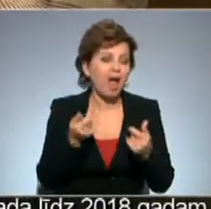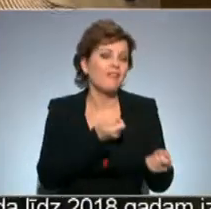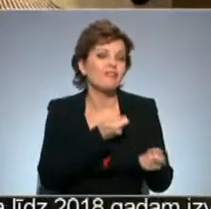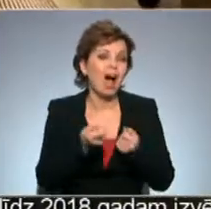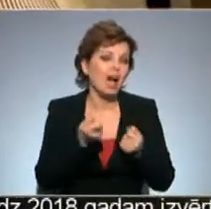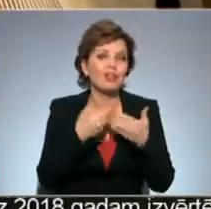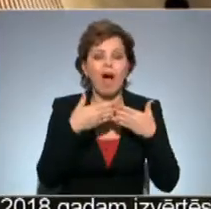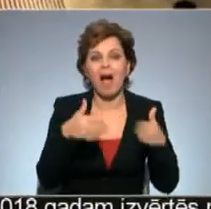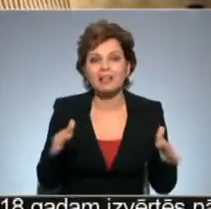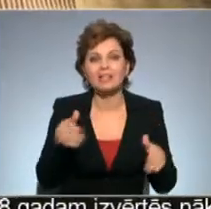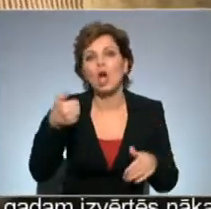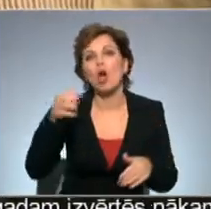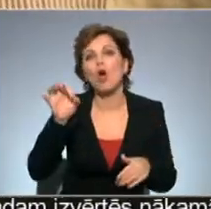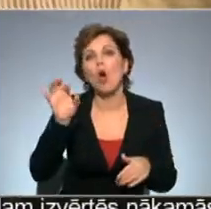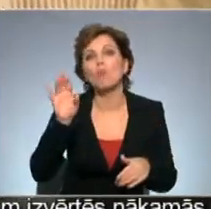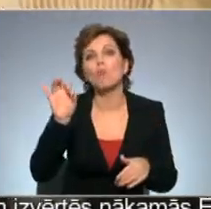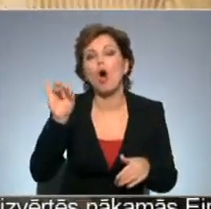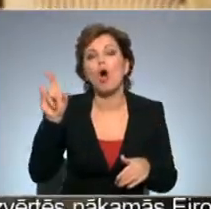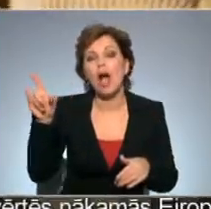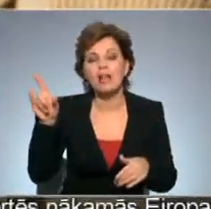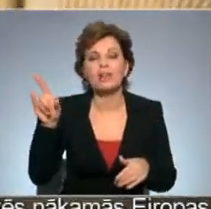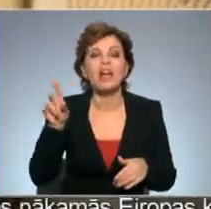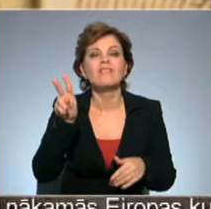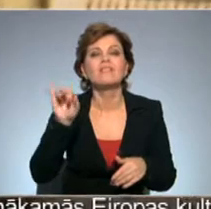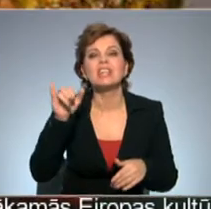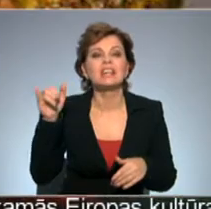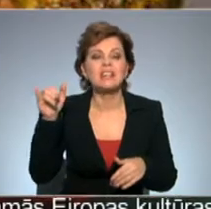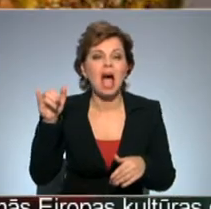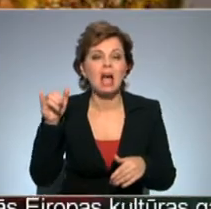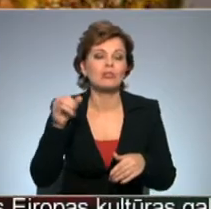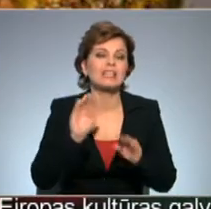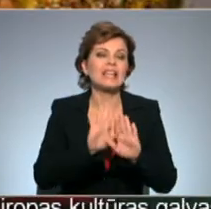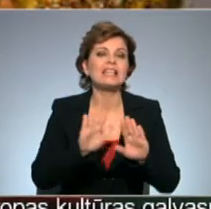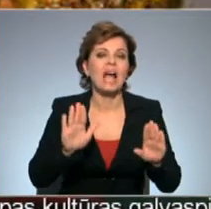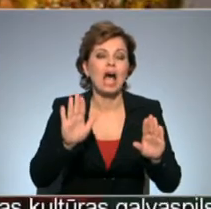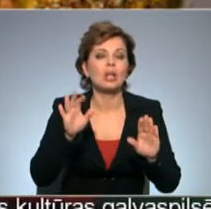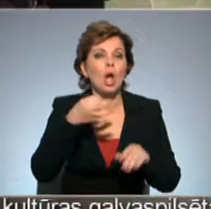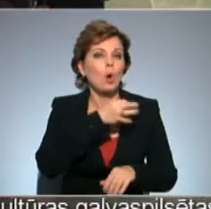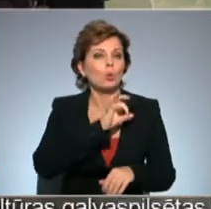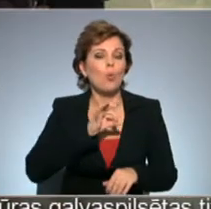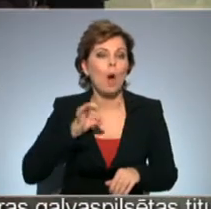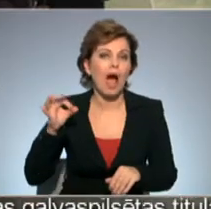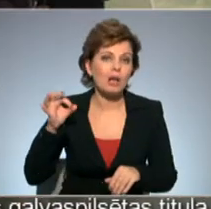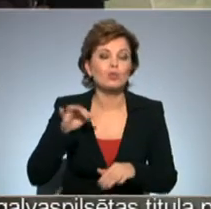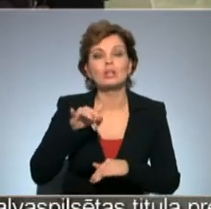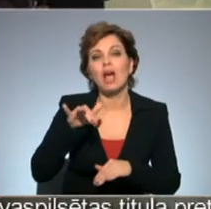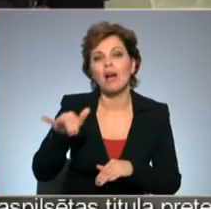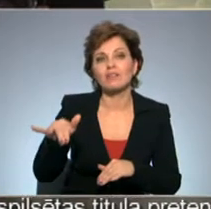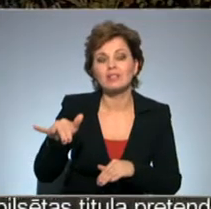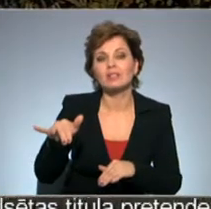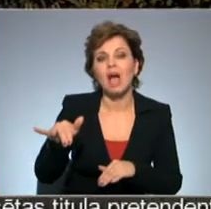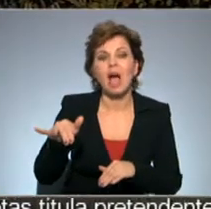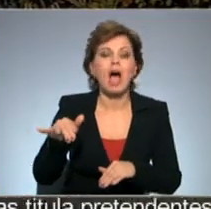šomēnes atklātās gobelēna mākslinieces Edītes Pausa Vīgneres galvas rotu izstādi Nacionālajā bibliotekā. Turp viņš devies galma āksta